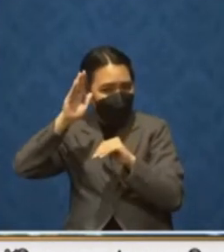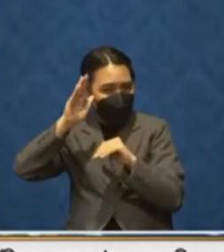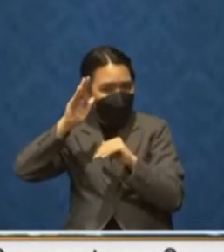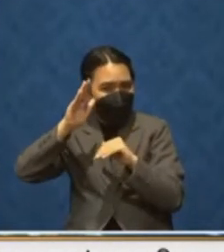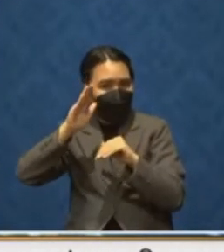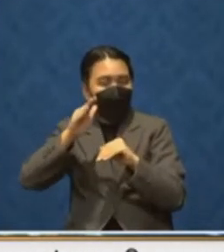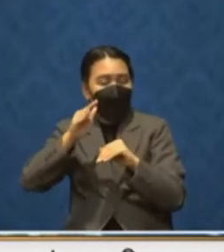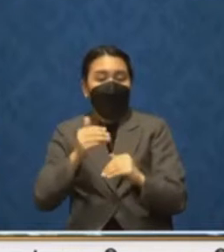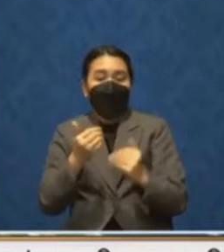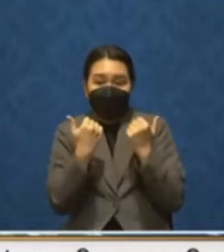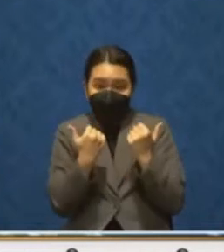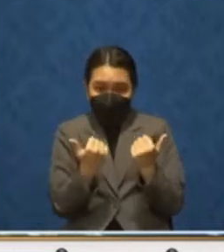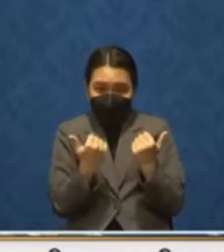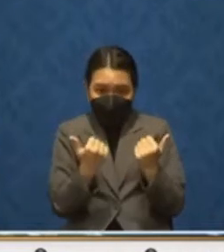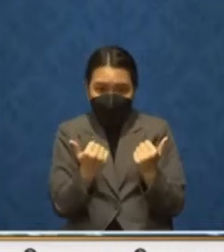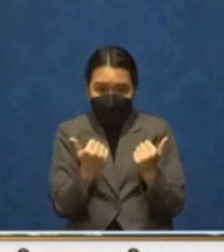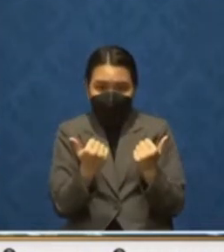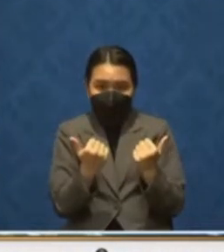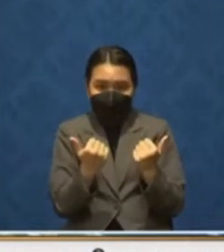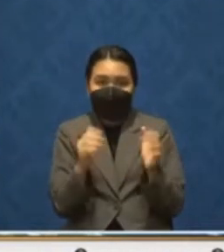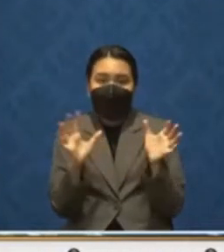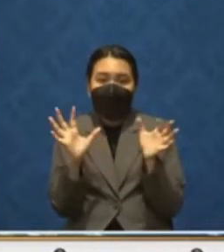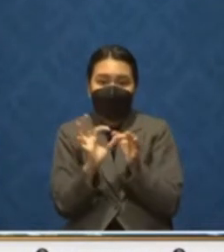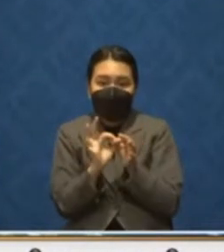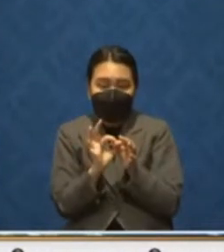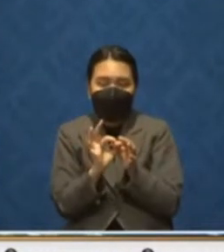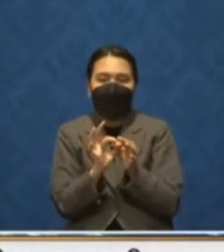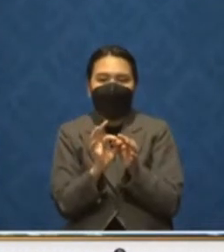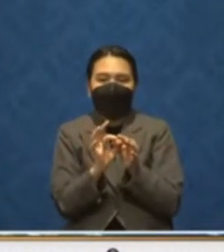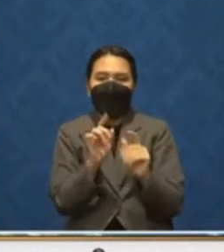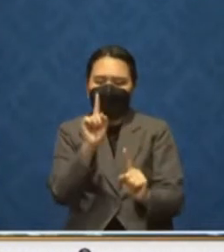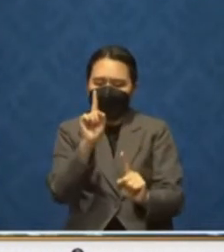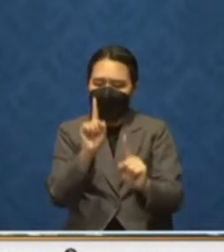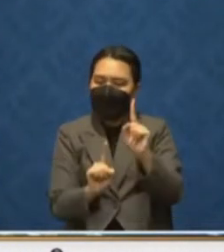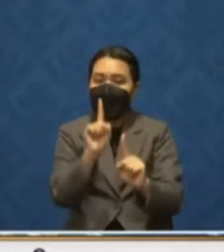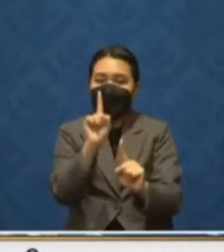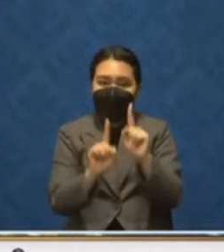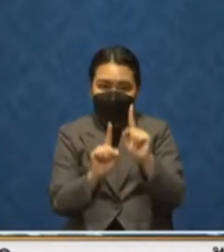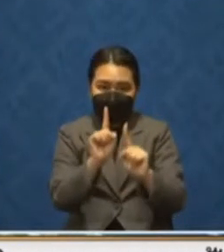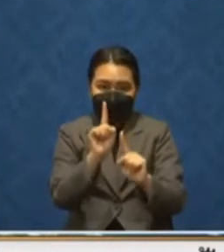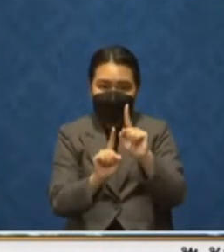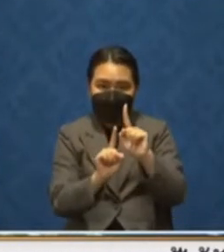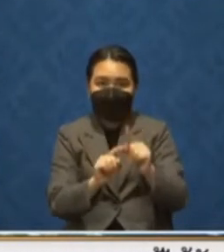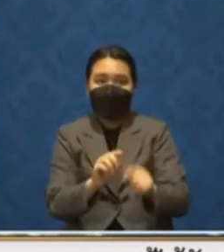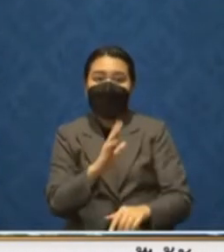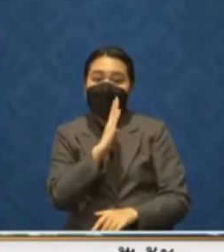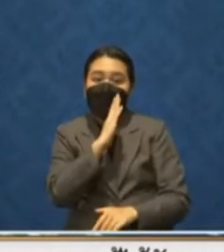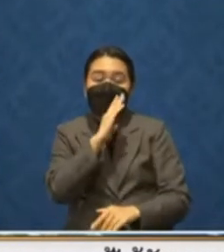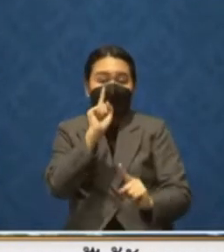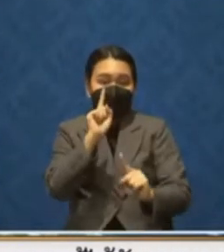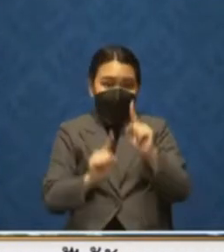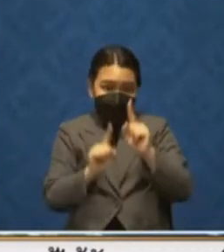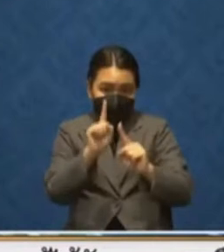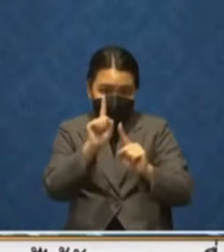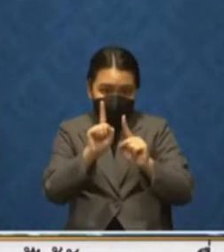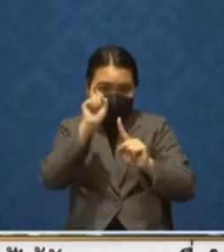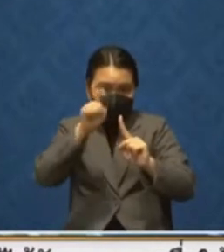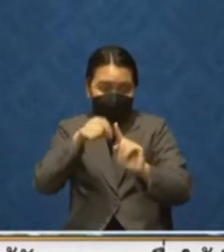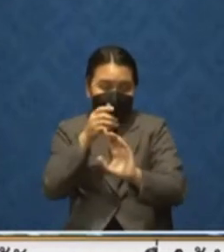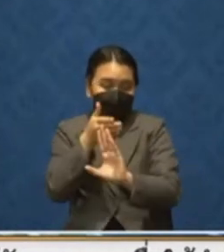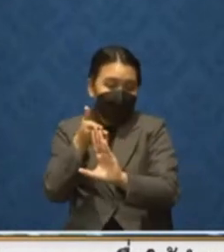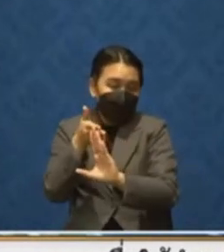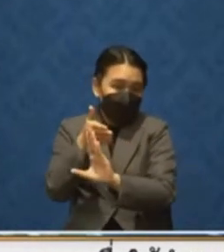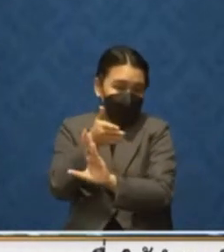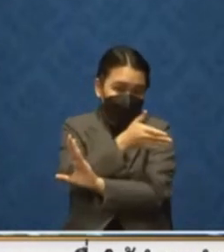ก็เป็นเรื่องของการอามาก่อนการพยากรณ์ต้องมีการพยากรณ์ล่วงหน้าเป็นระยะ